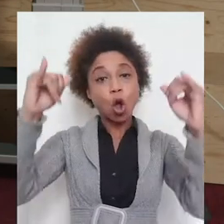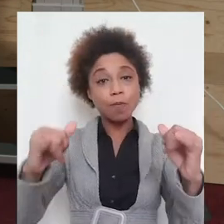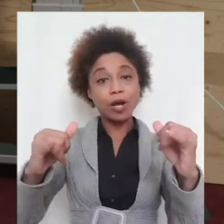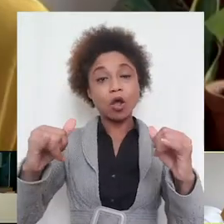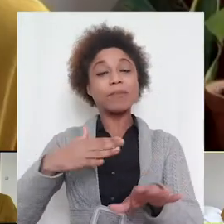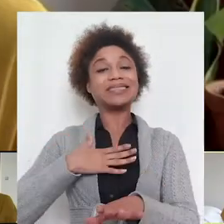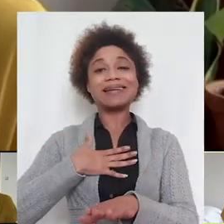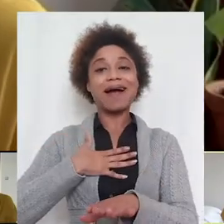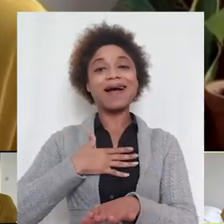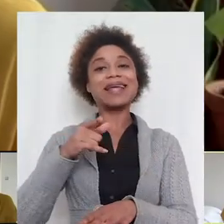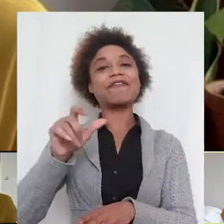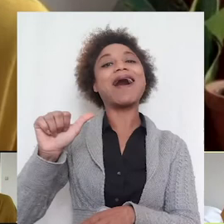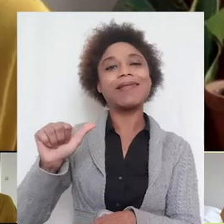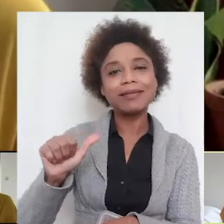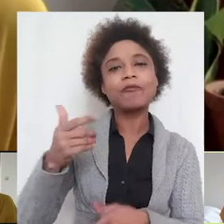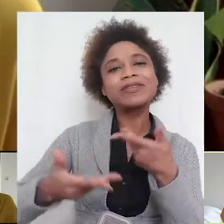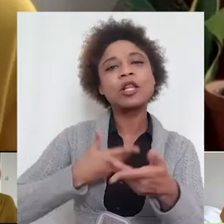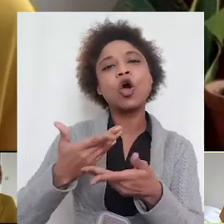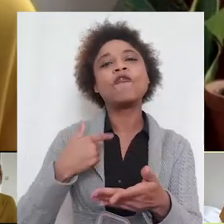Hanson over het werk van Stichting Komt Het Zien.